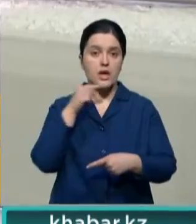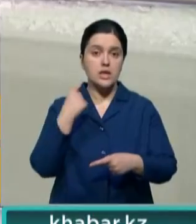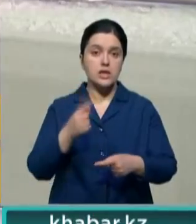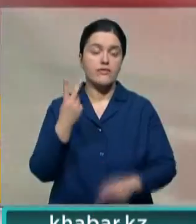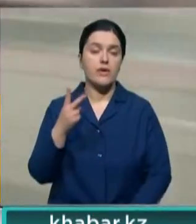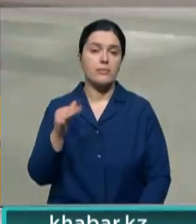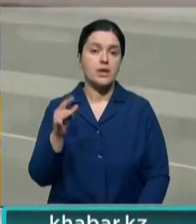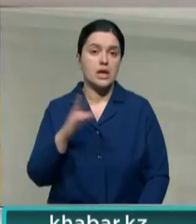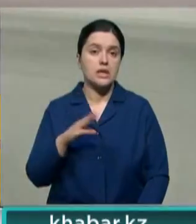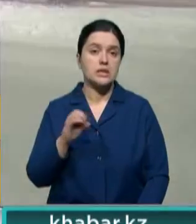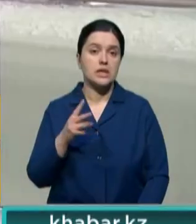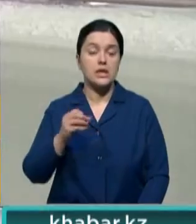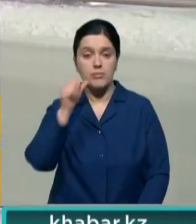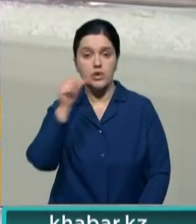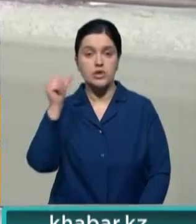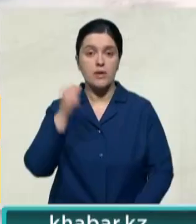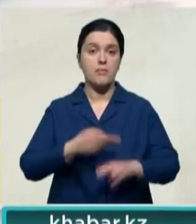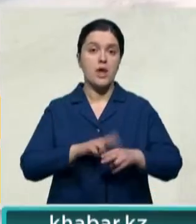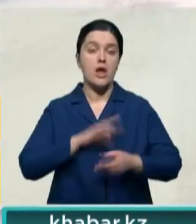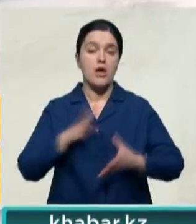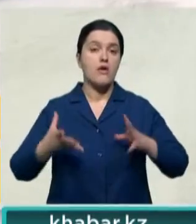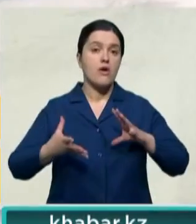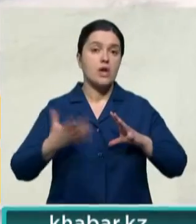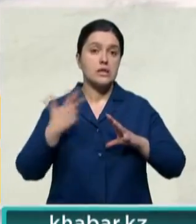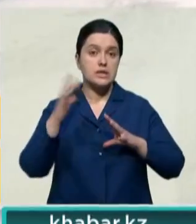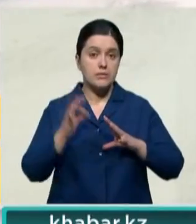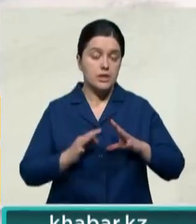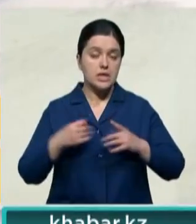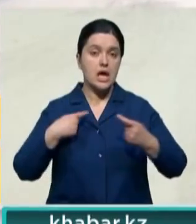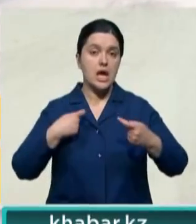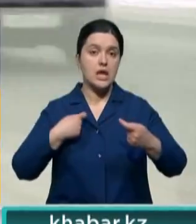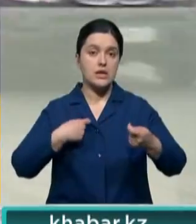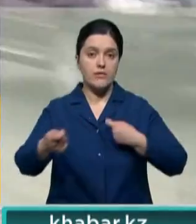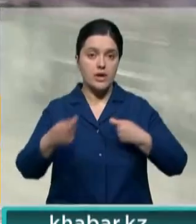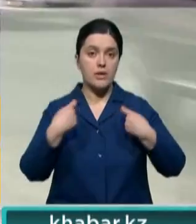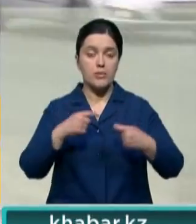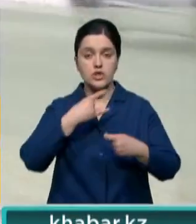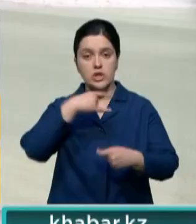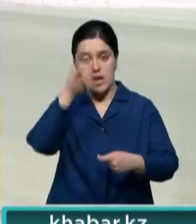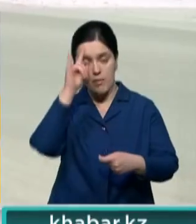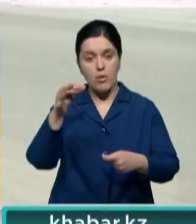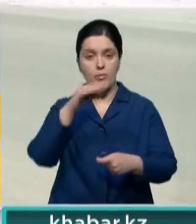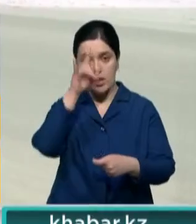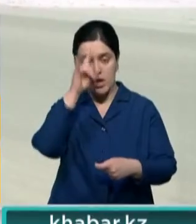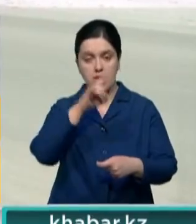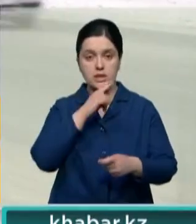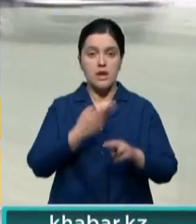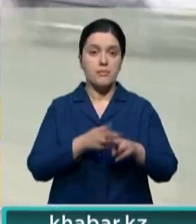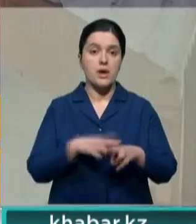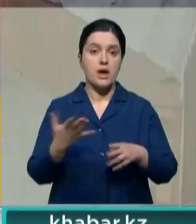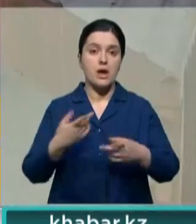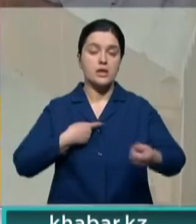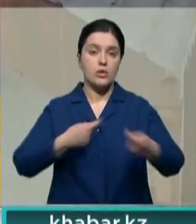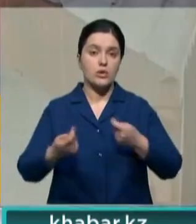преодолел отметку в 2 миллиарда тенге в прошлом году. Практически треть всего товарооборота Челябинской области приходится на Казахстан. В